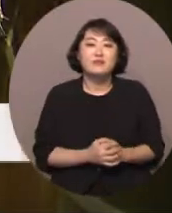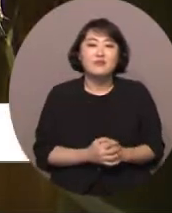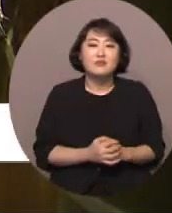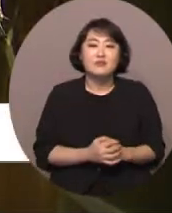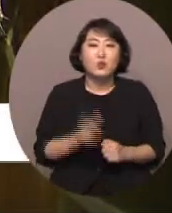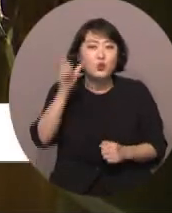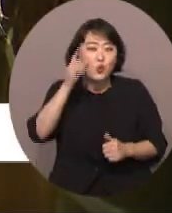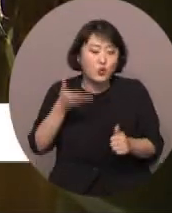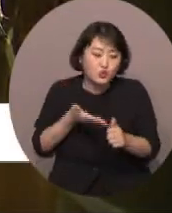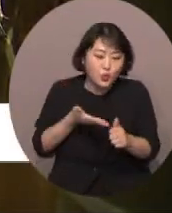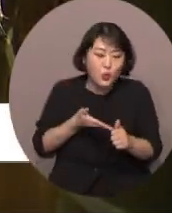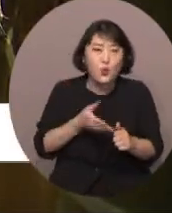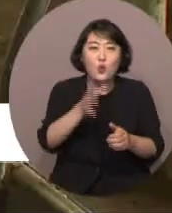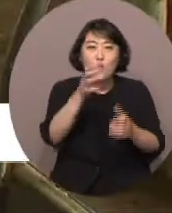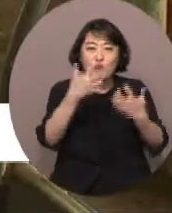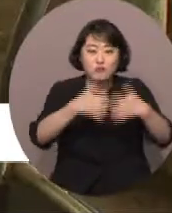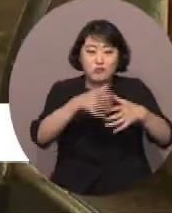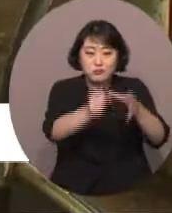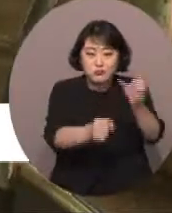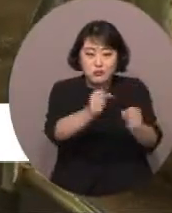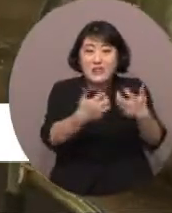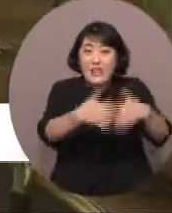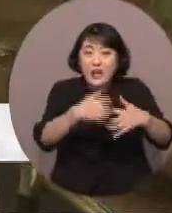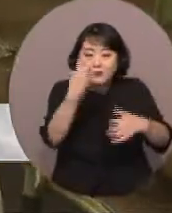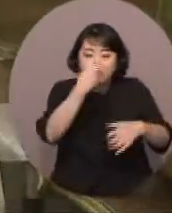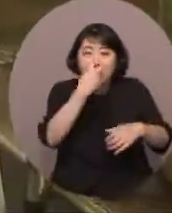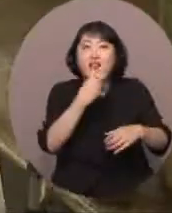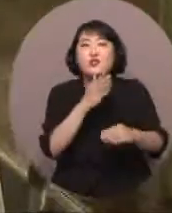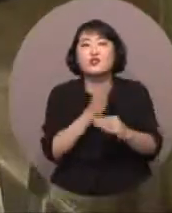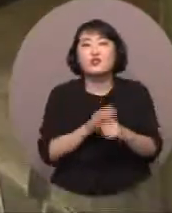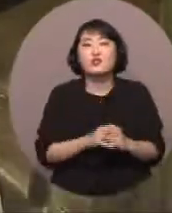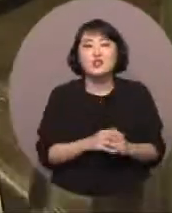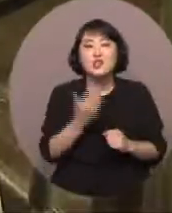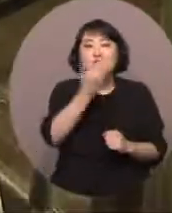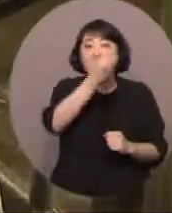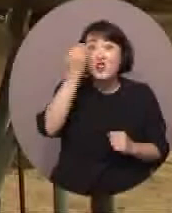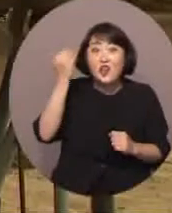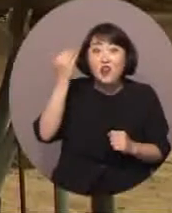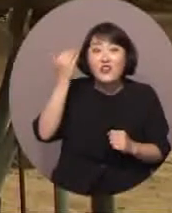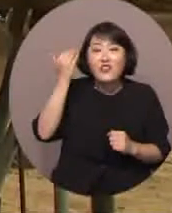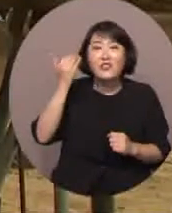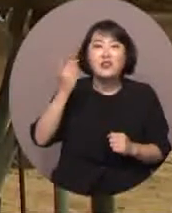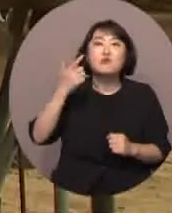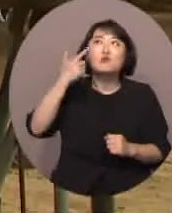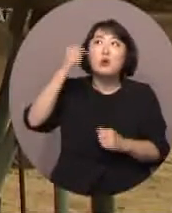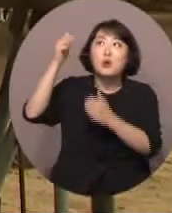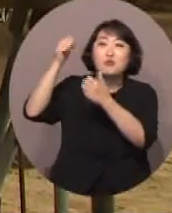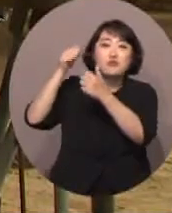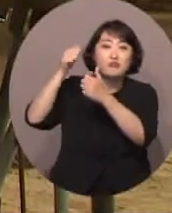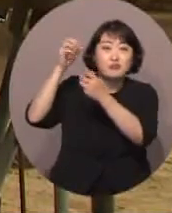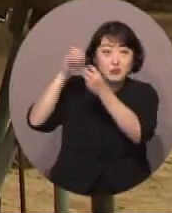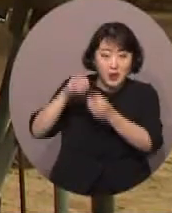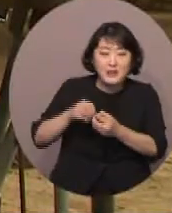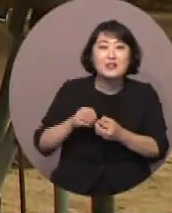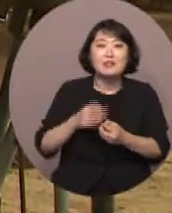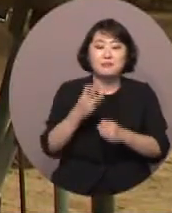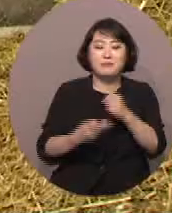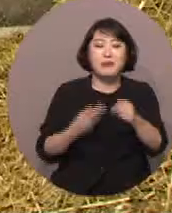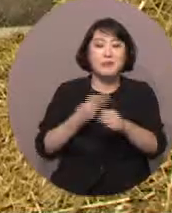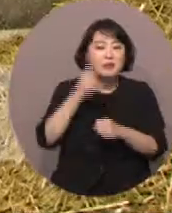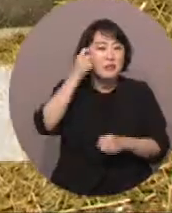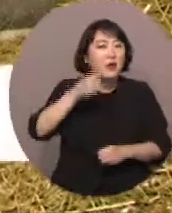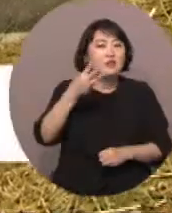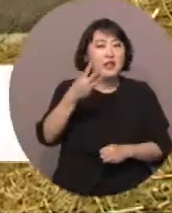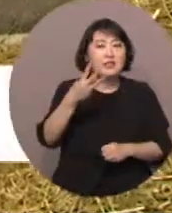여물을 주고 차규기를 청소하며 기계 상태를 점검합니다. 청년 낙농 후계자로 나서 벌써 13년째 새벽